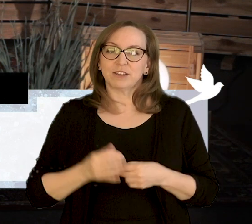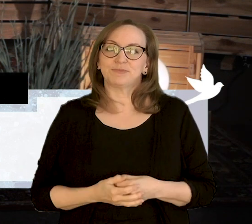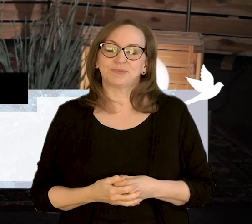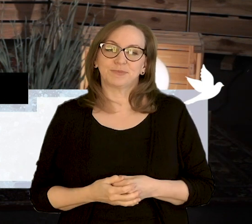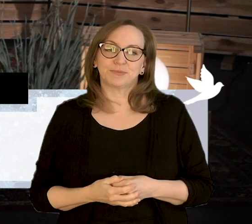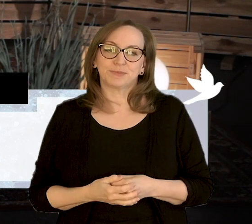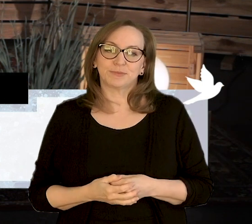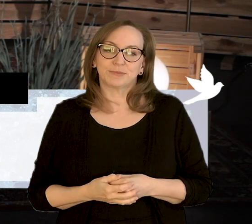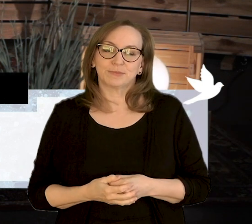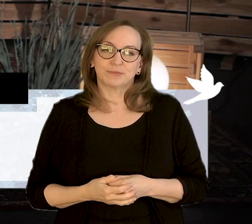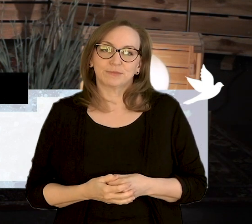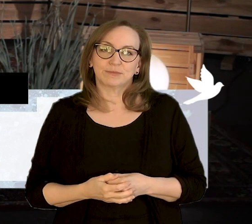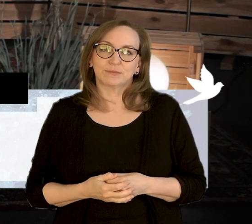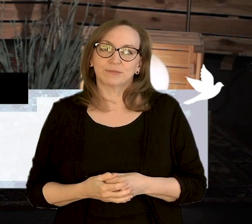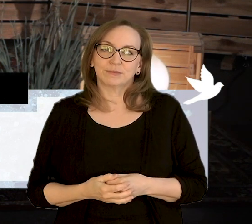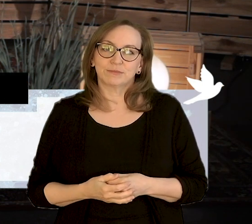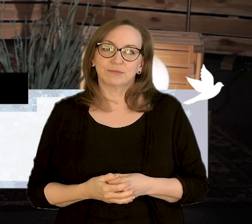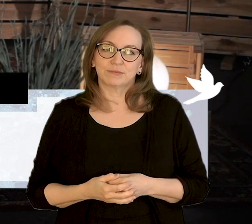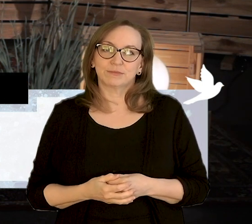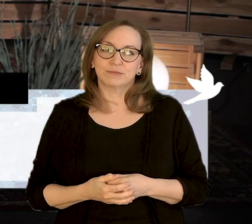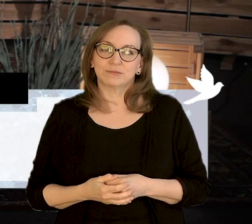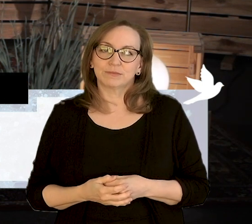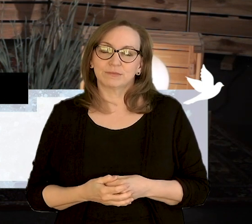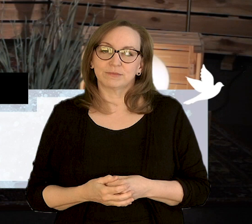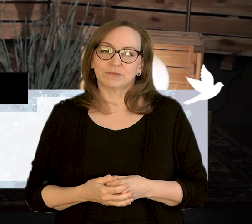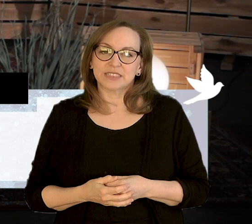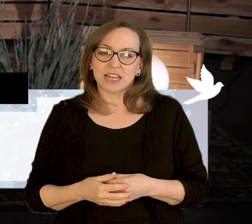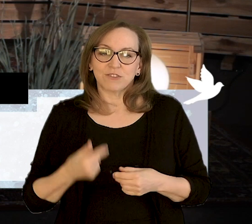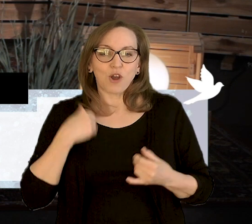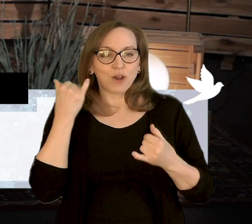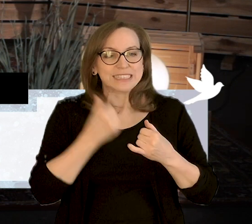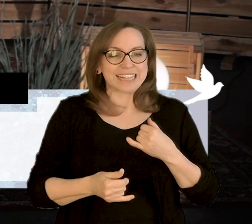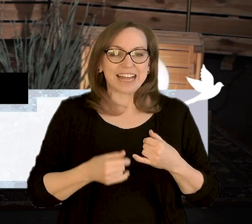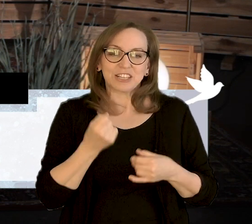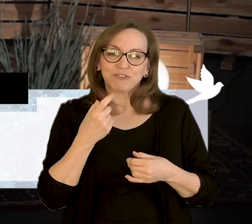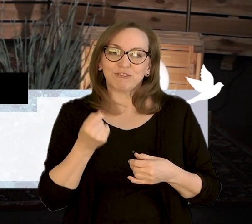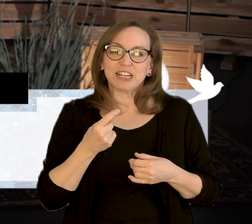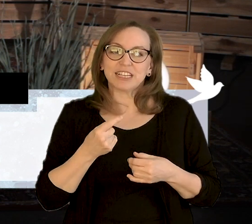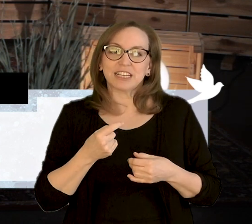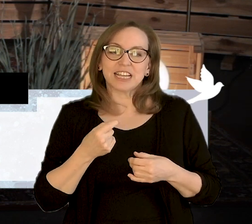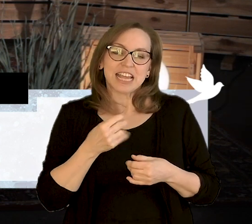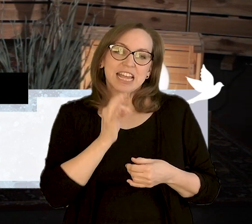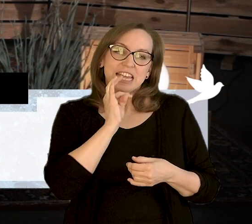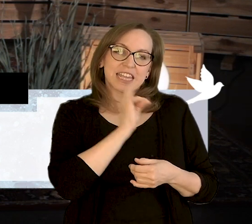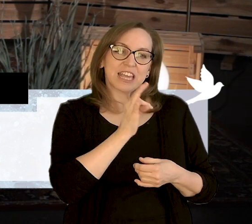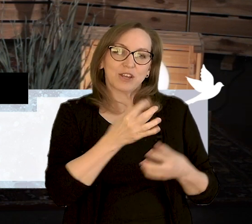Dzięki temu skazaniec w ostatnich chwilach swojego życia przyjął dar zbawienia.